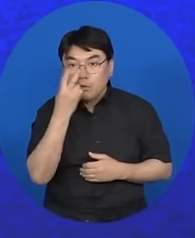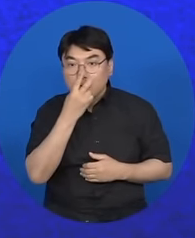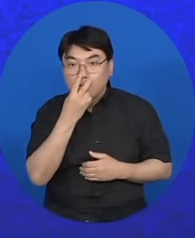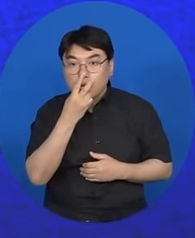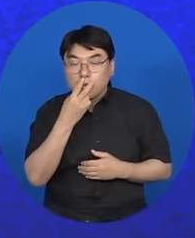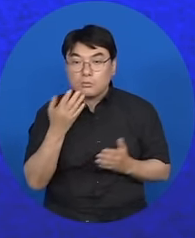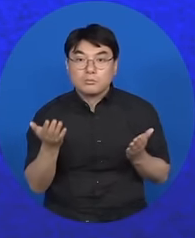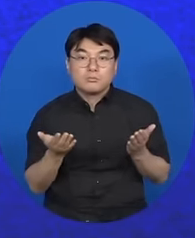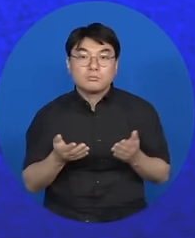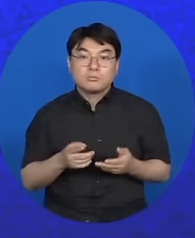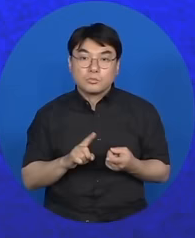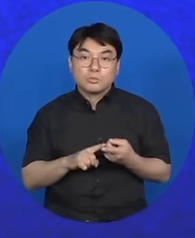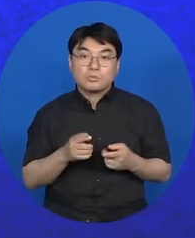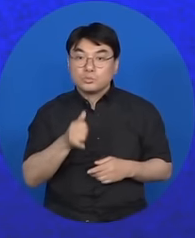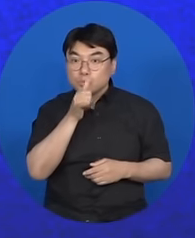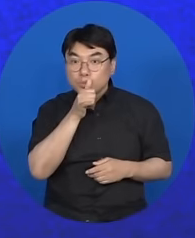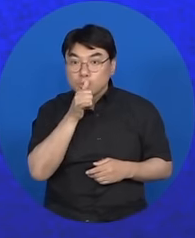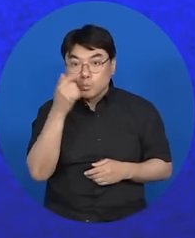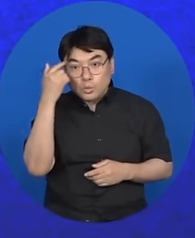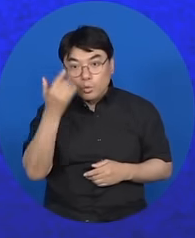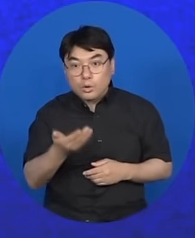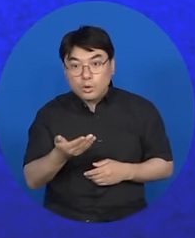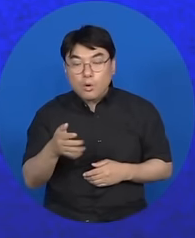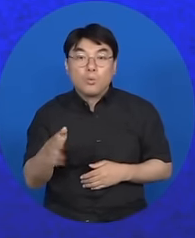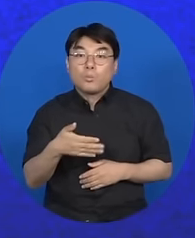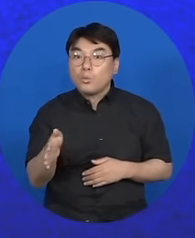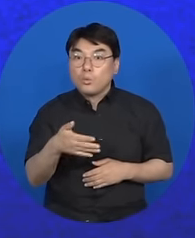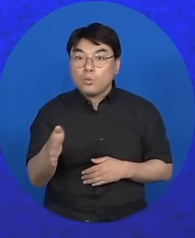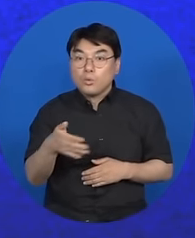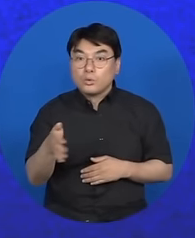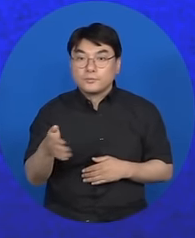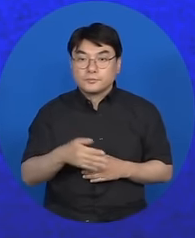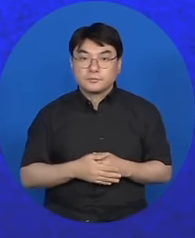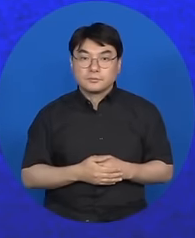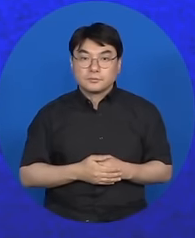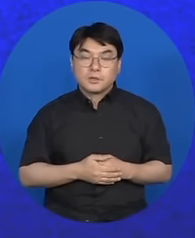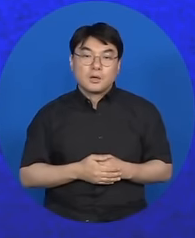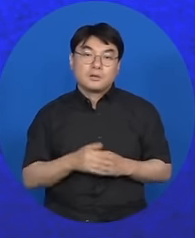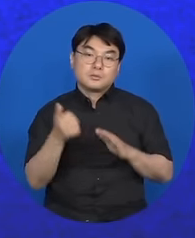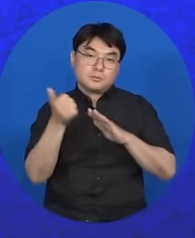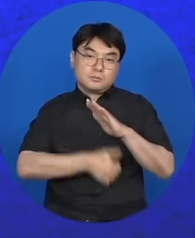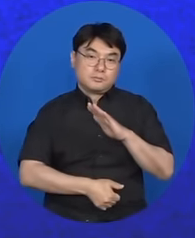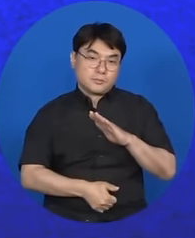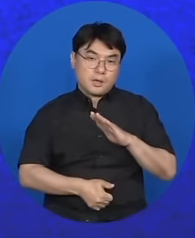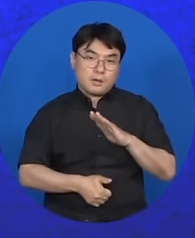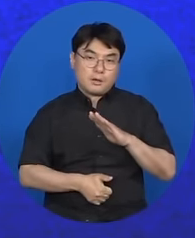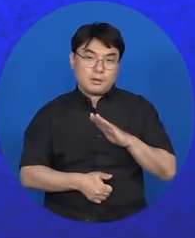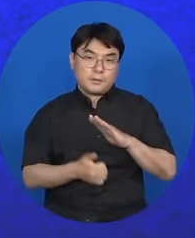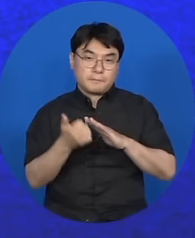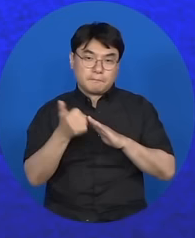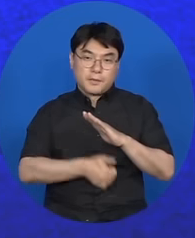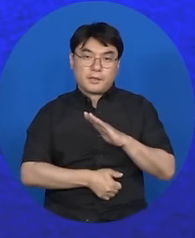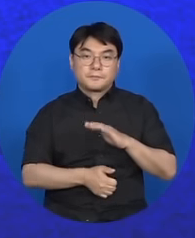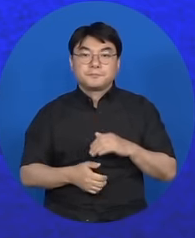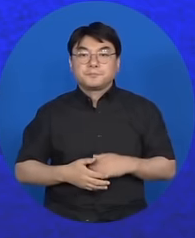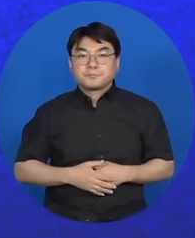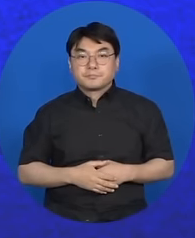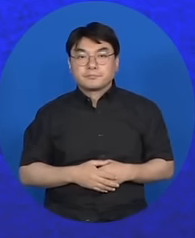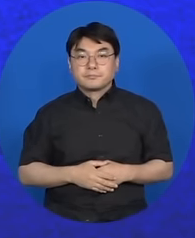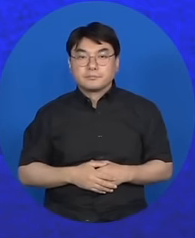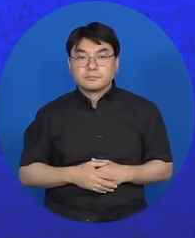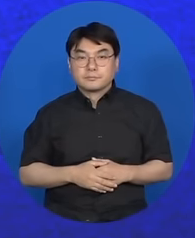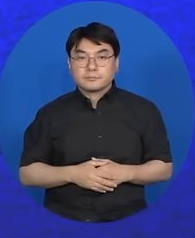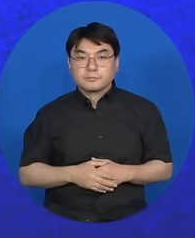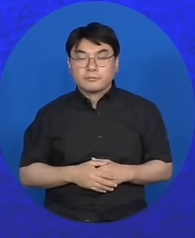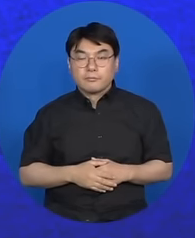없어요. 알아낸 게 하나도 없습니다. 정탐 사실상 이게 실패입니다. 실패. 그러면